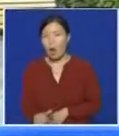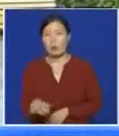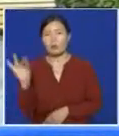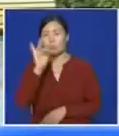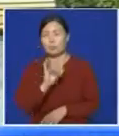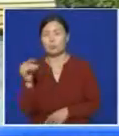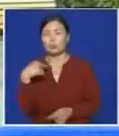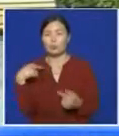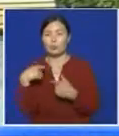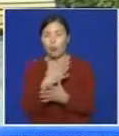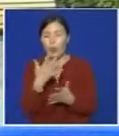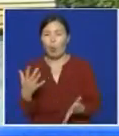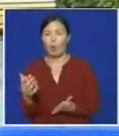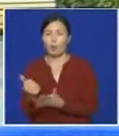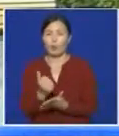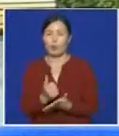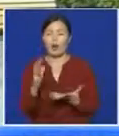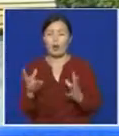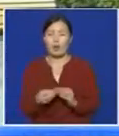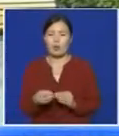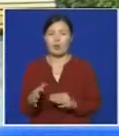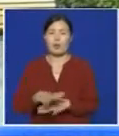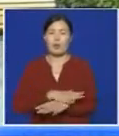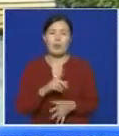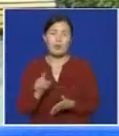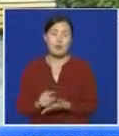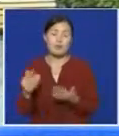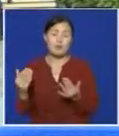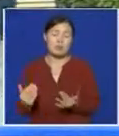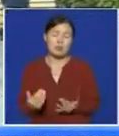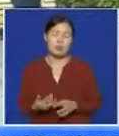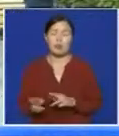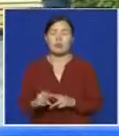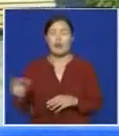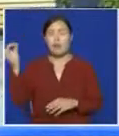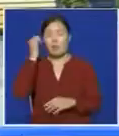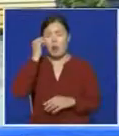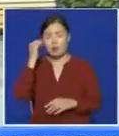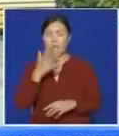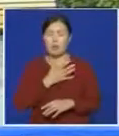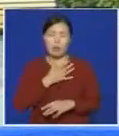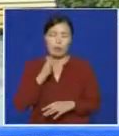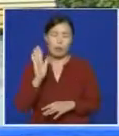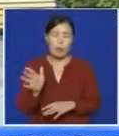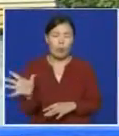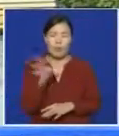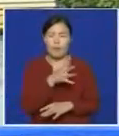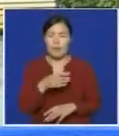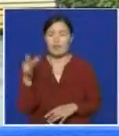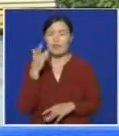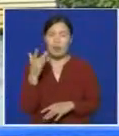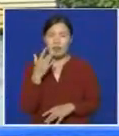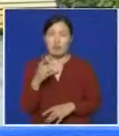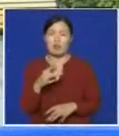истории, сохранить и помнить нашу общую священную обязанность. Сегодня мы чтим память наших предков. Их великие дела всегда в